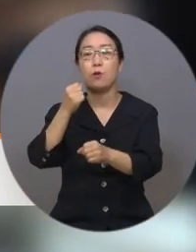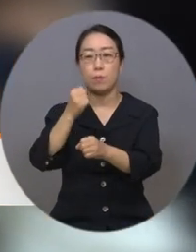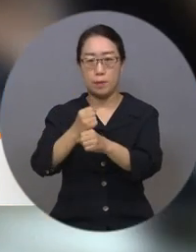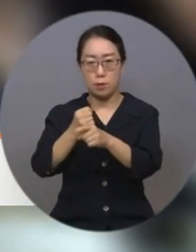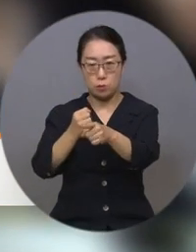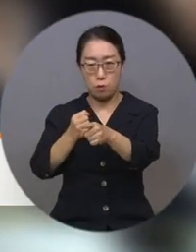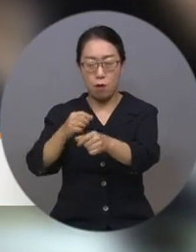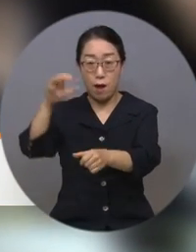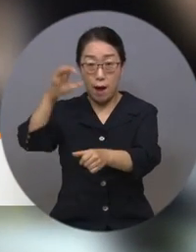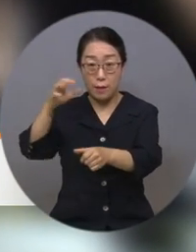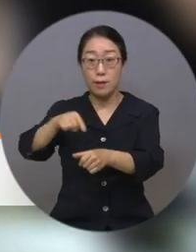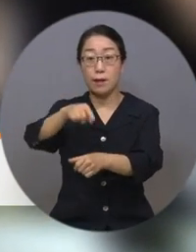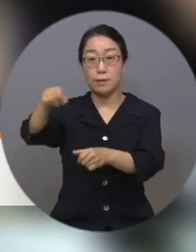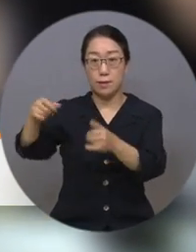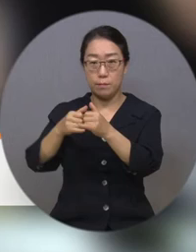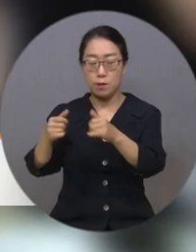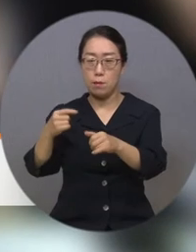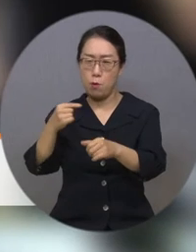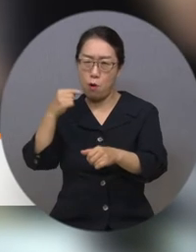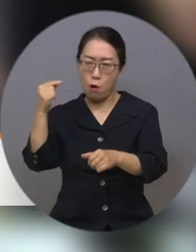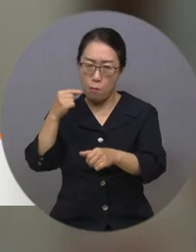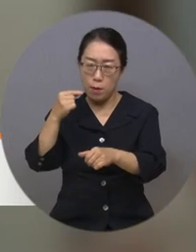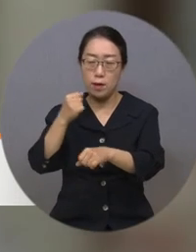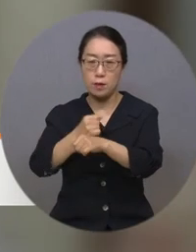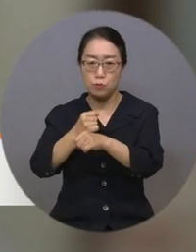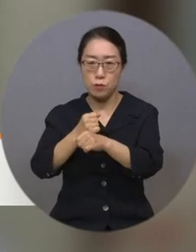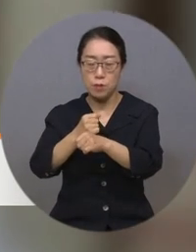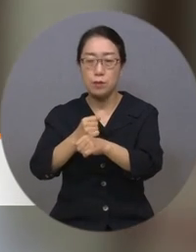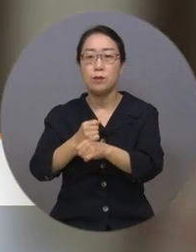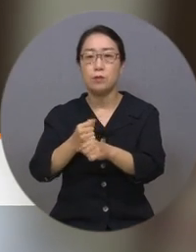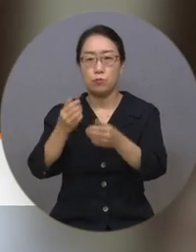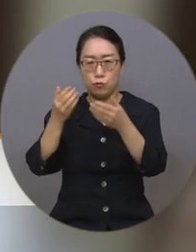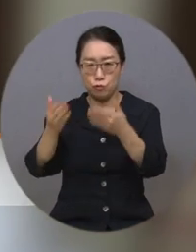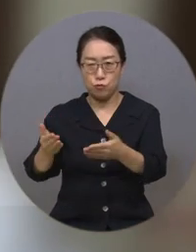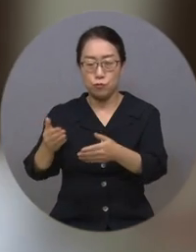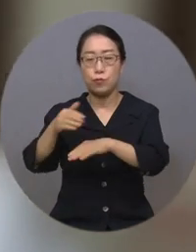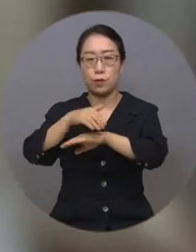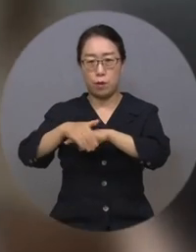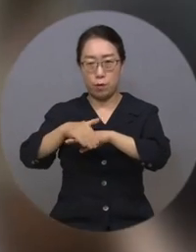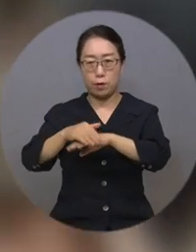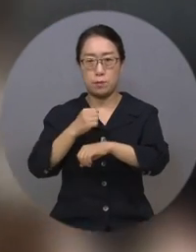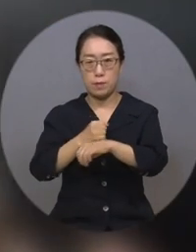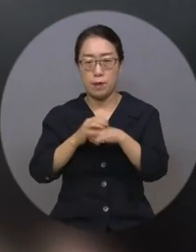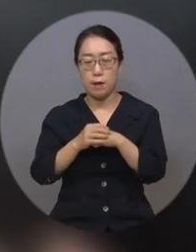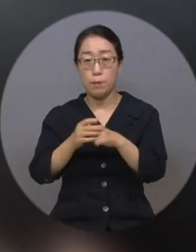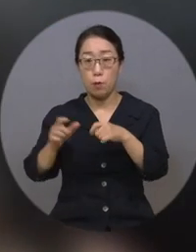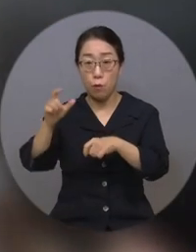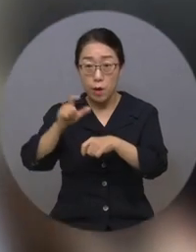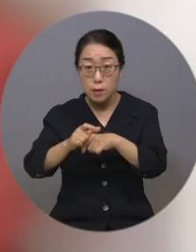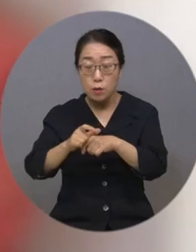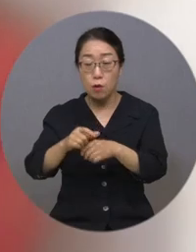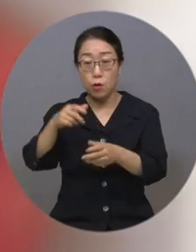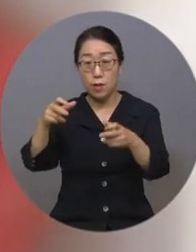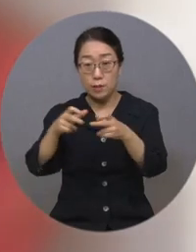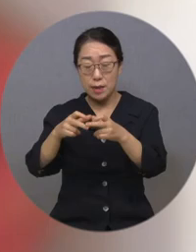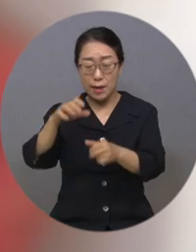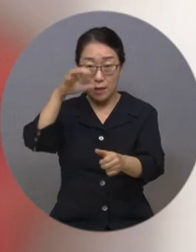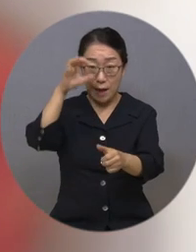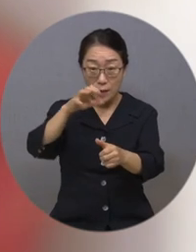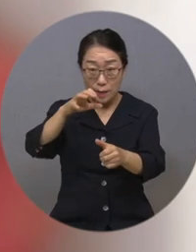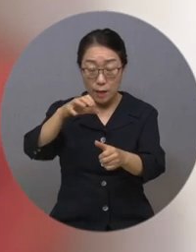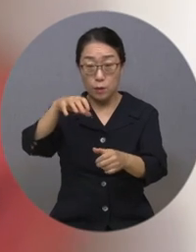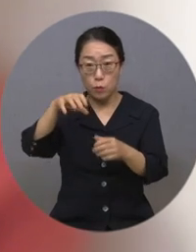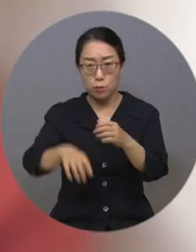관련자에 대한 처벌 강화 근거를 마련하기도 했습니다 또한 장애인 학대 현장에서